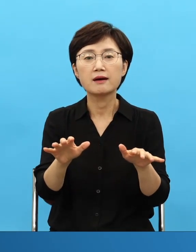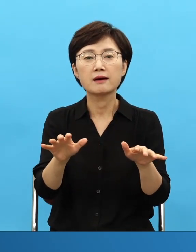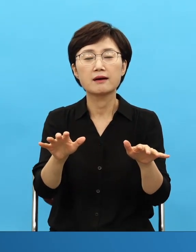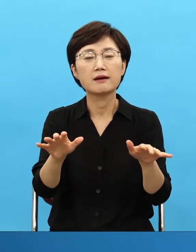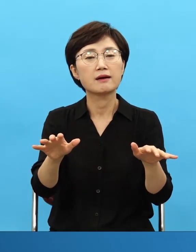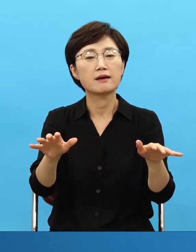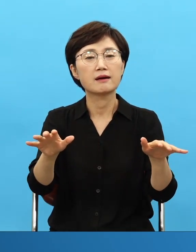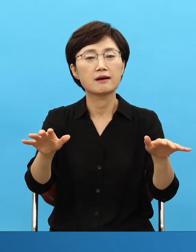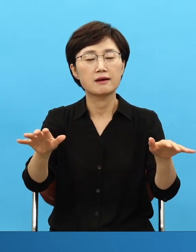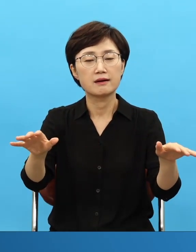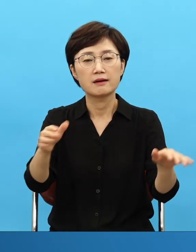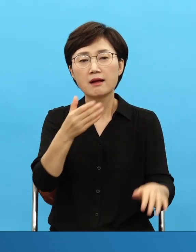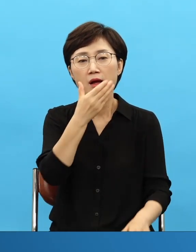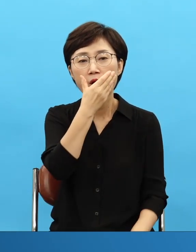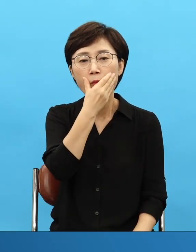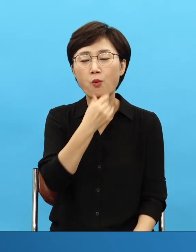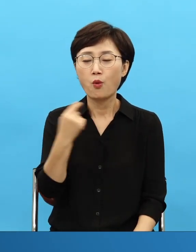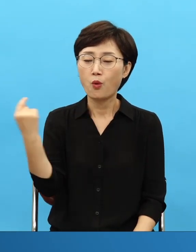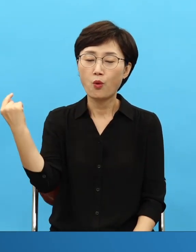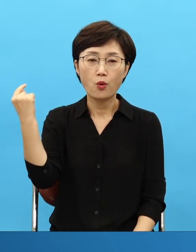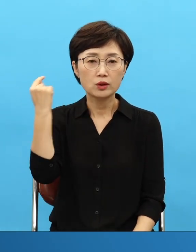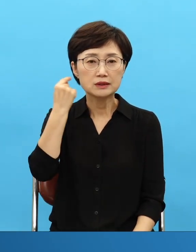울리네.